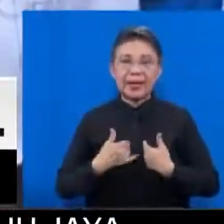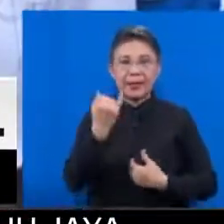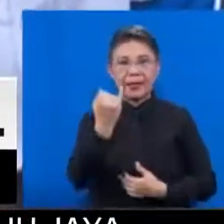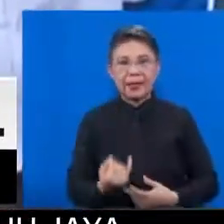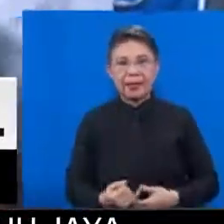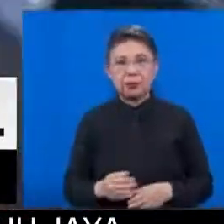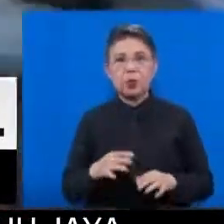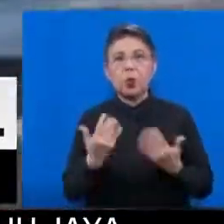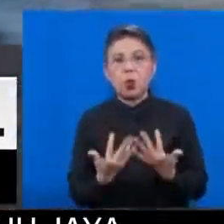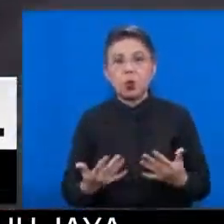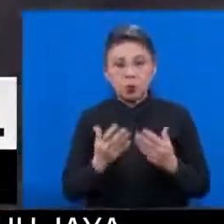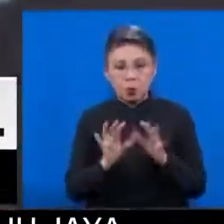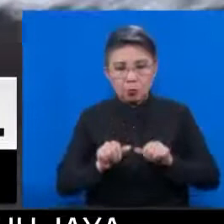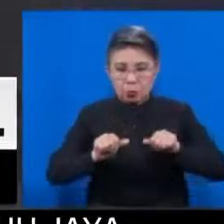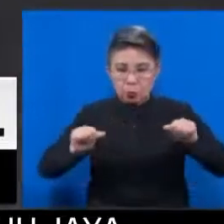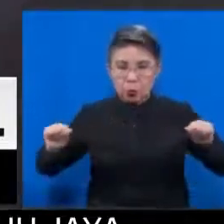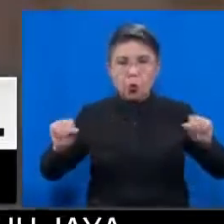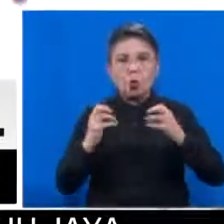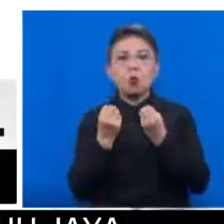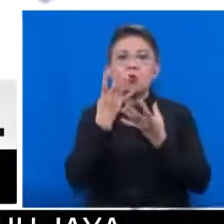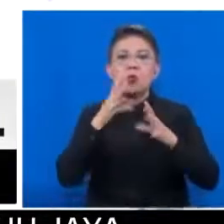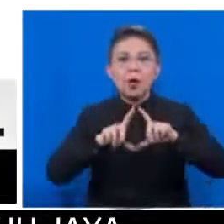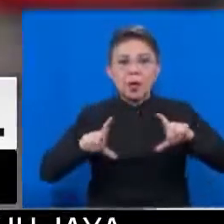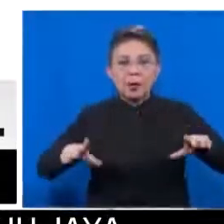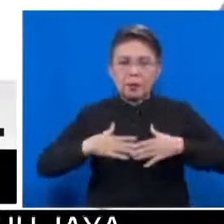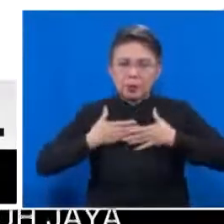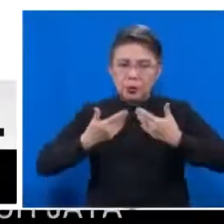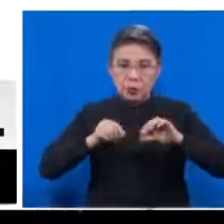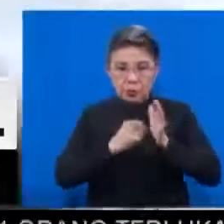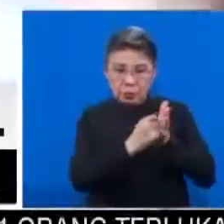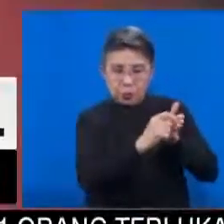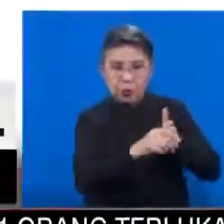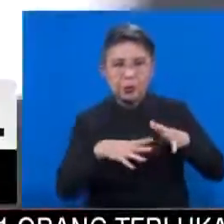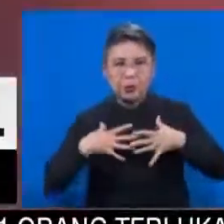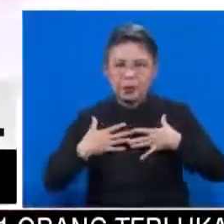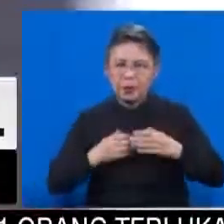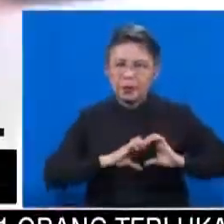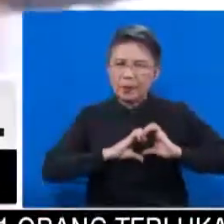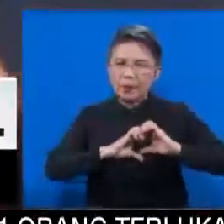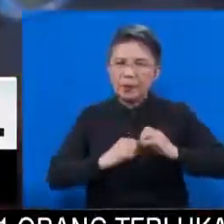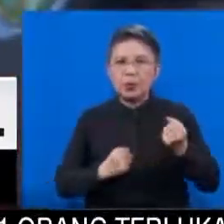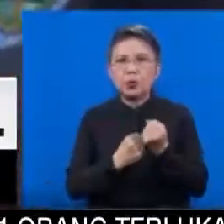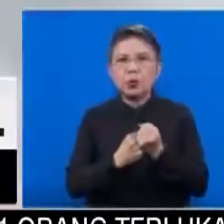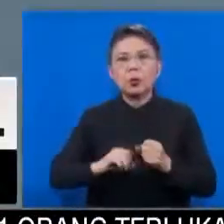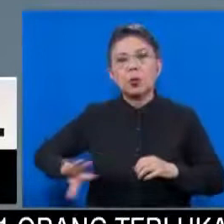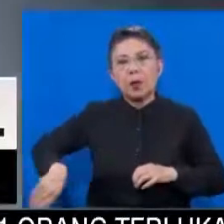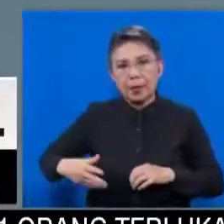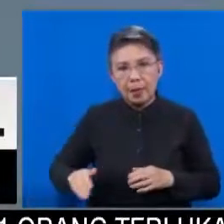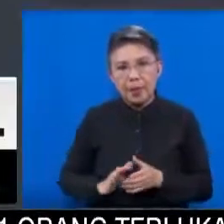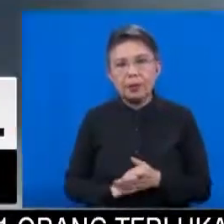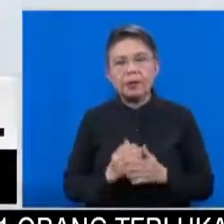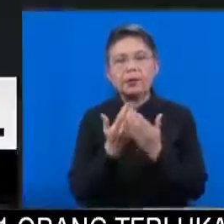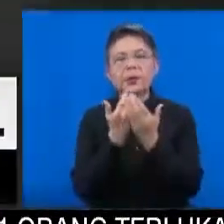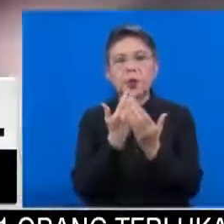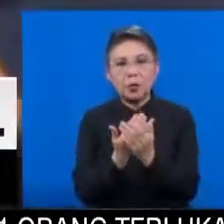sengaja berjejer sambil membawa bunga dan spanduk bertuliskan ungkapan duka sebagai bentuk empati dan dukungan kepada keluarga, sekaligus